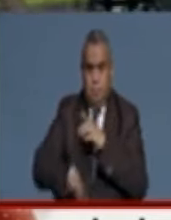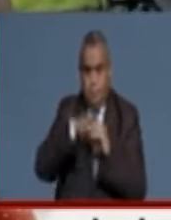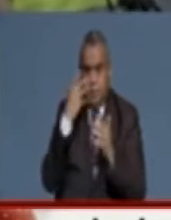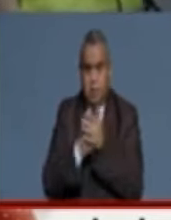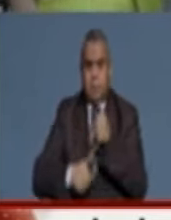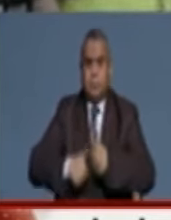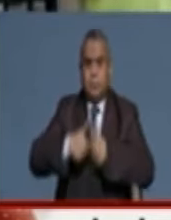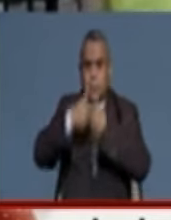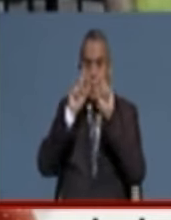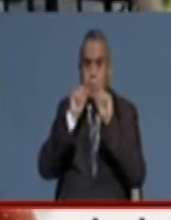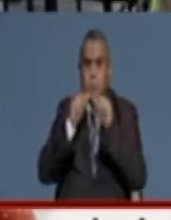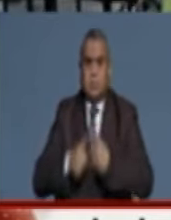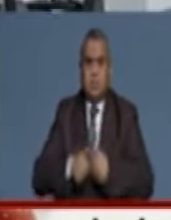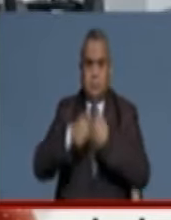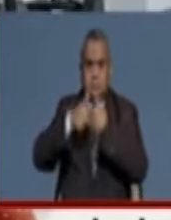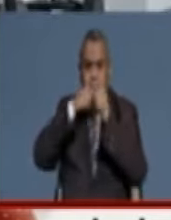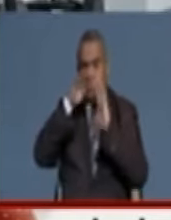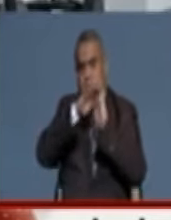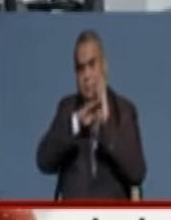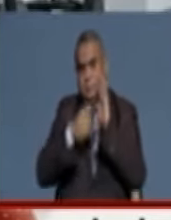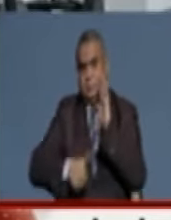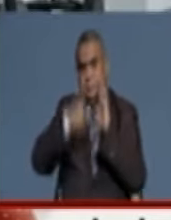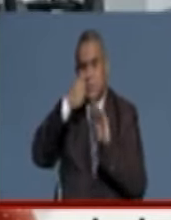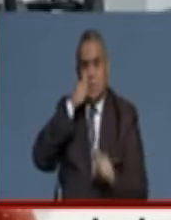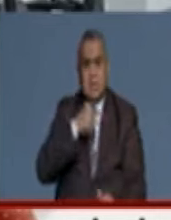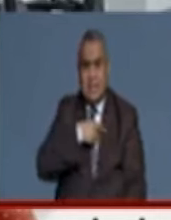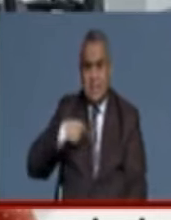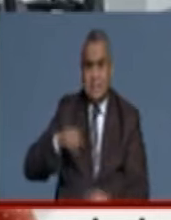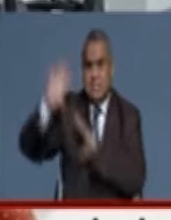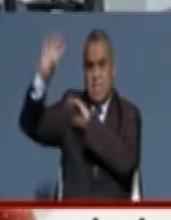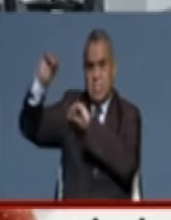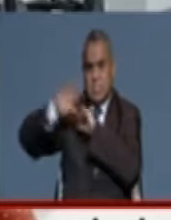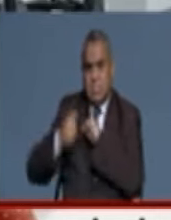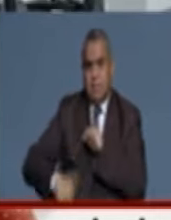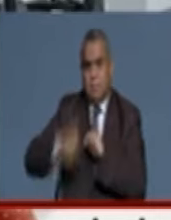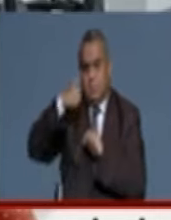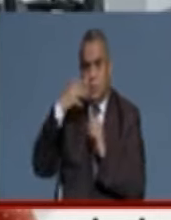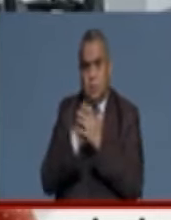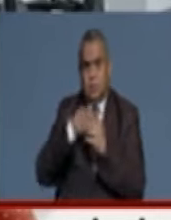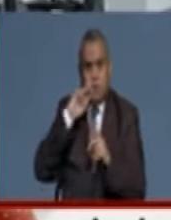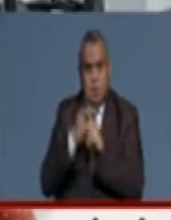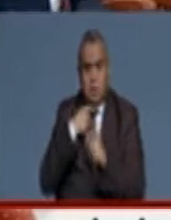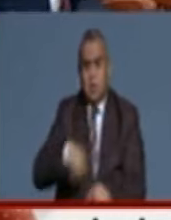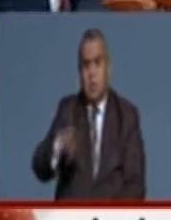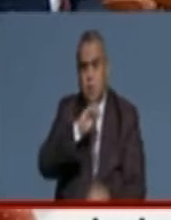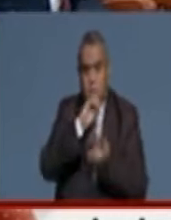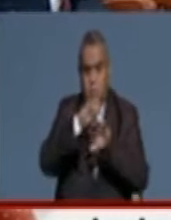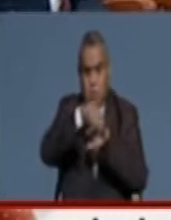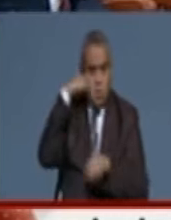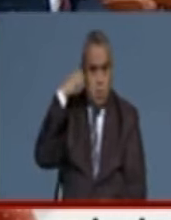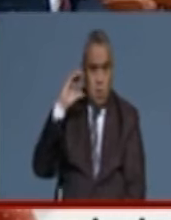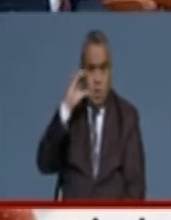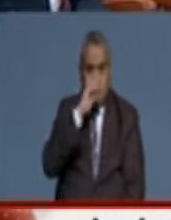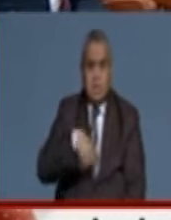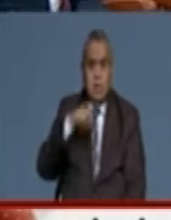الجودة وفقا واشتراطات الجودة الصينية والدولية. حابين نقول لسيادتك كل سنة وحضرتك طيب يا رب، وكل عمال